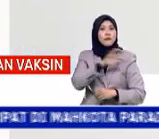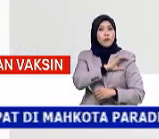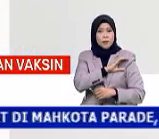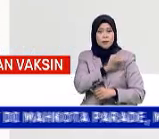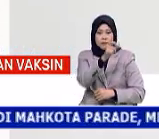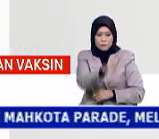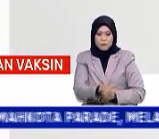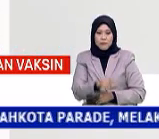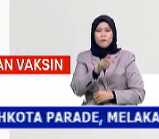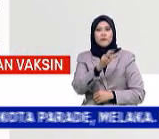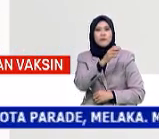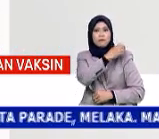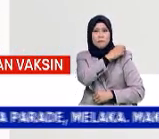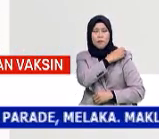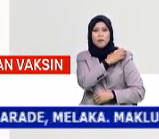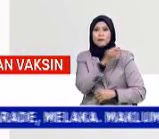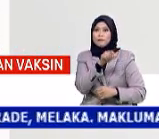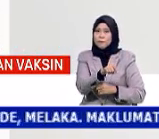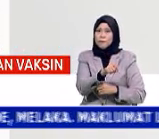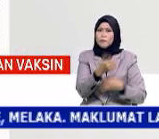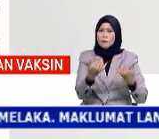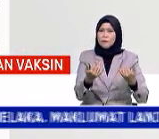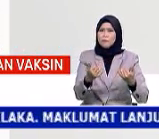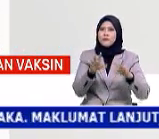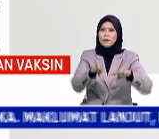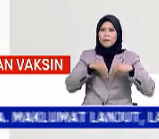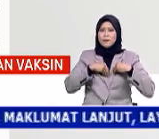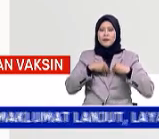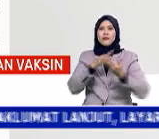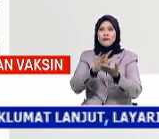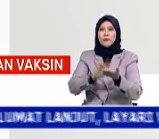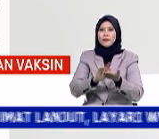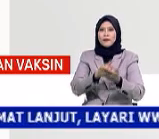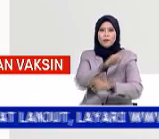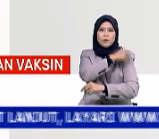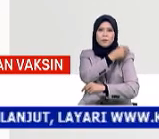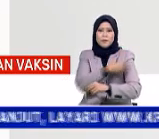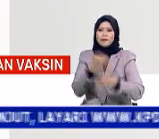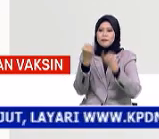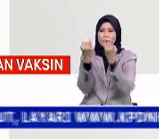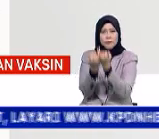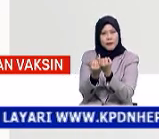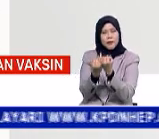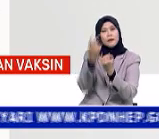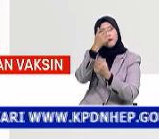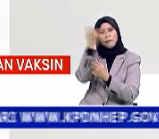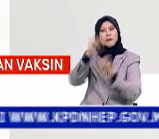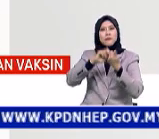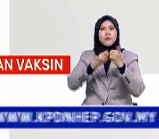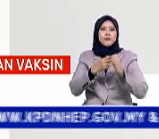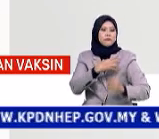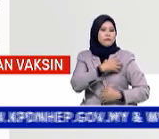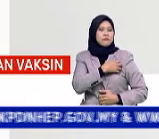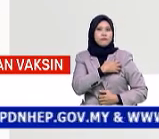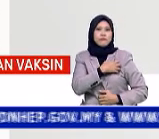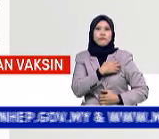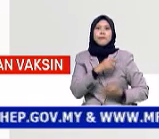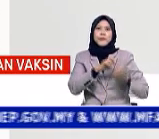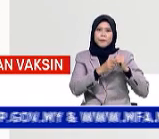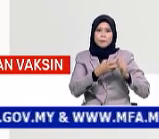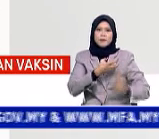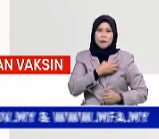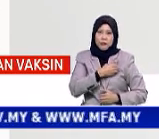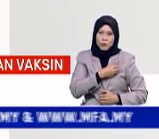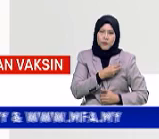polis the Babe couple rockmind Yusuf ketika ini sedang menerima rawaton di Hospital typing berikutan masalah jantung tersumbat